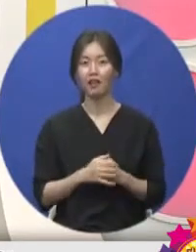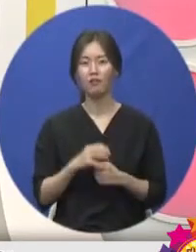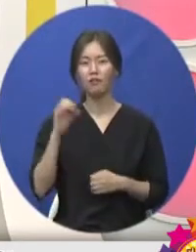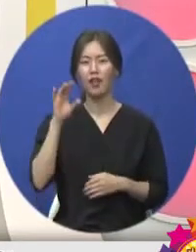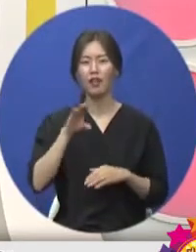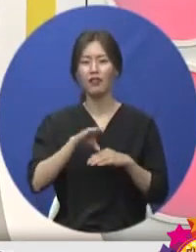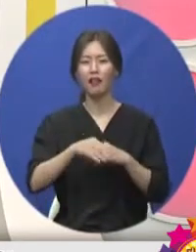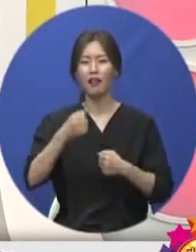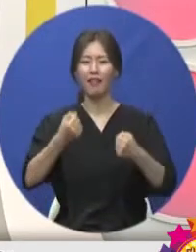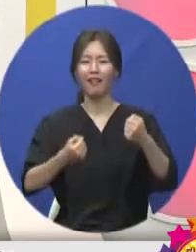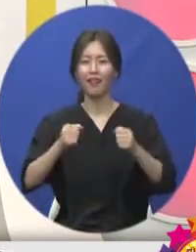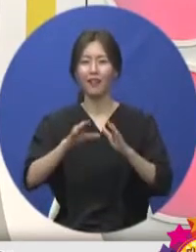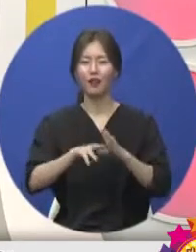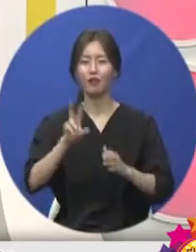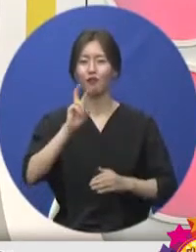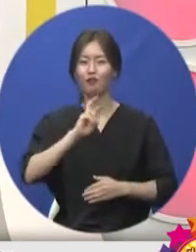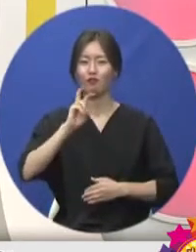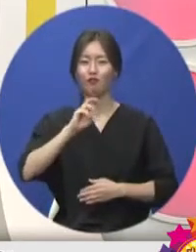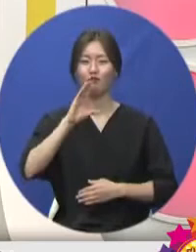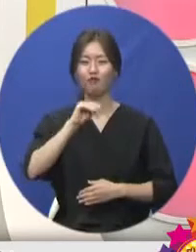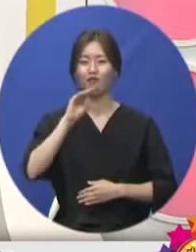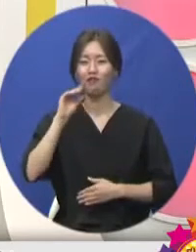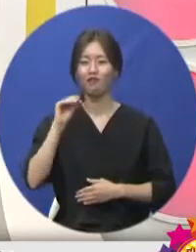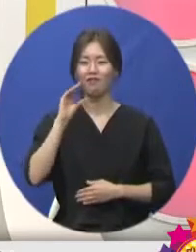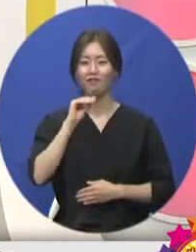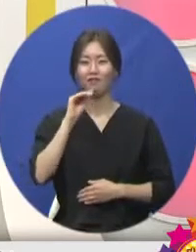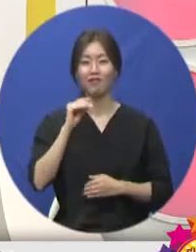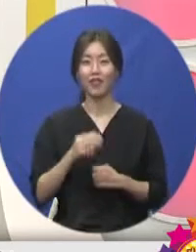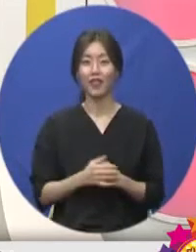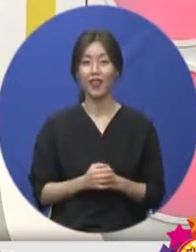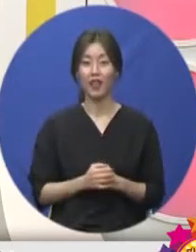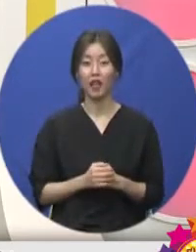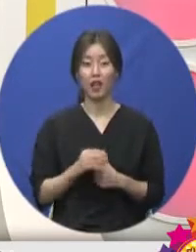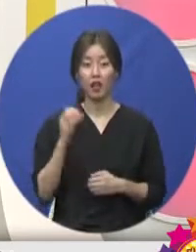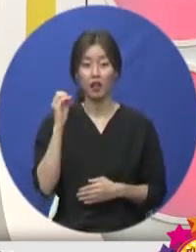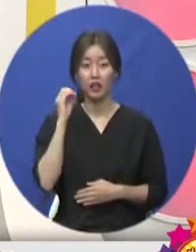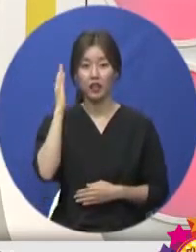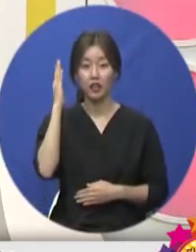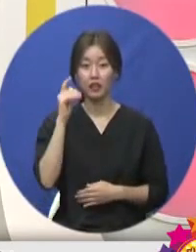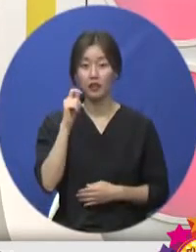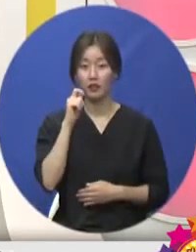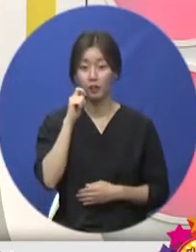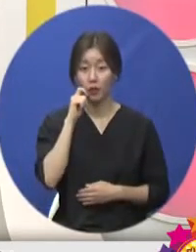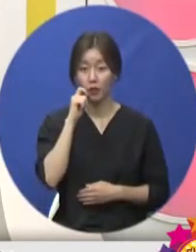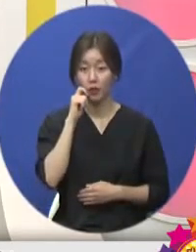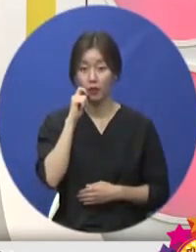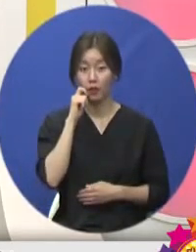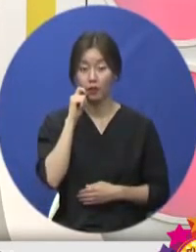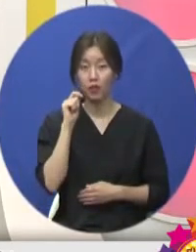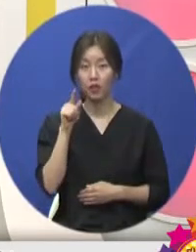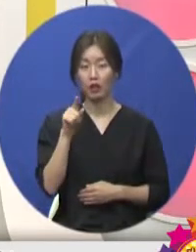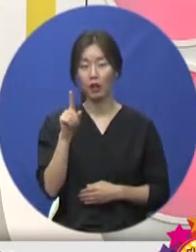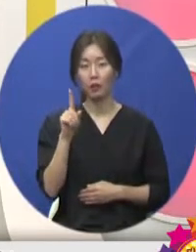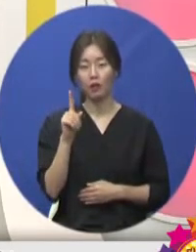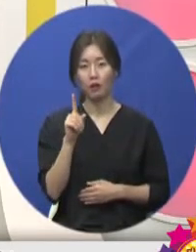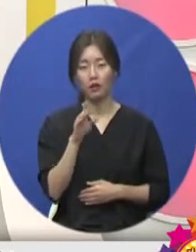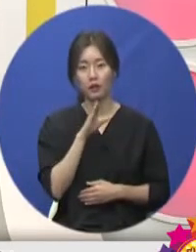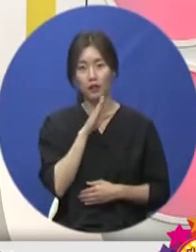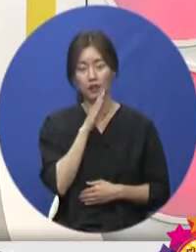타고 다니면서 했습니다. 차 타고 다니면서. 네. 못니저라는 노래가 네. 맛내기가 좀